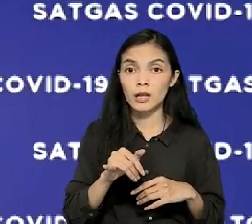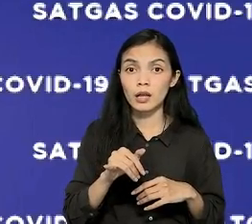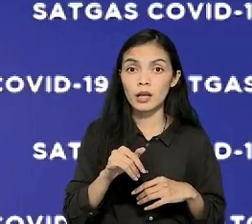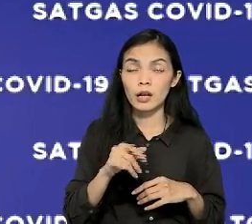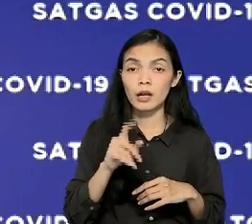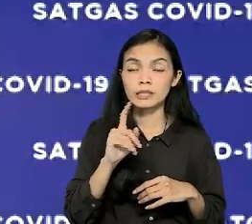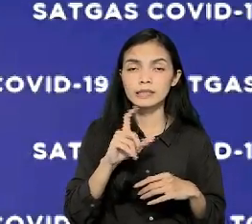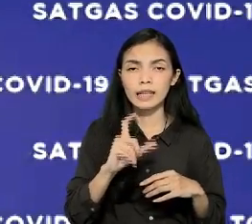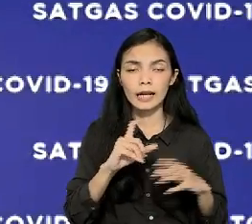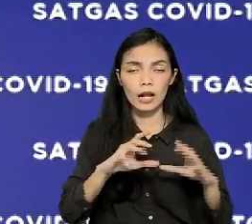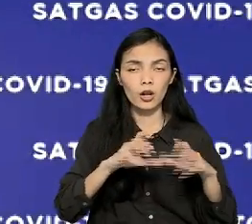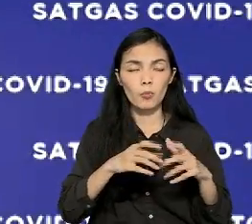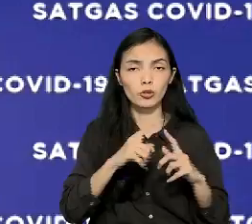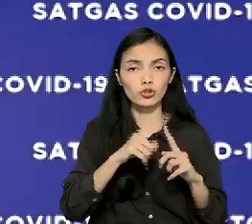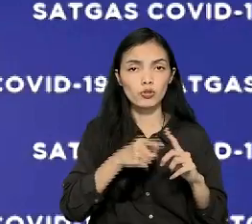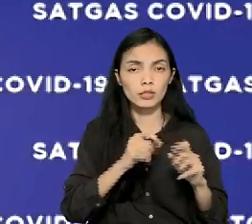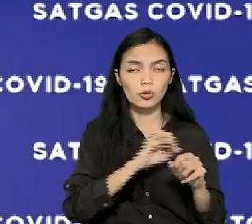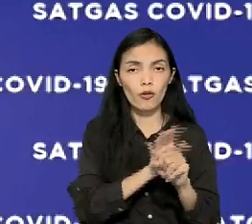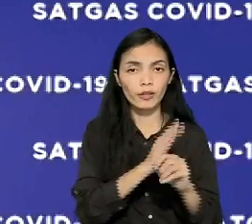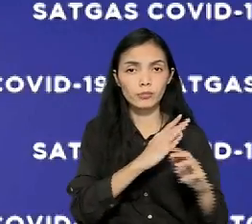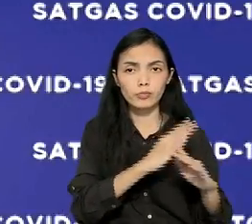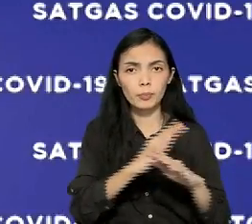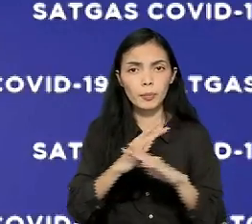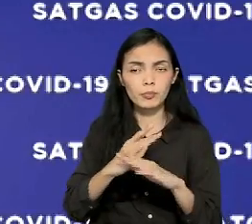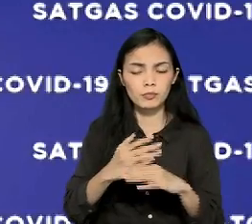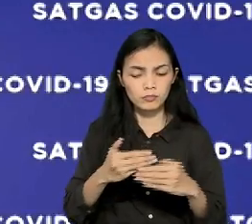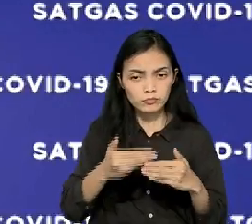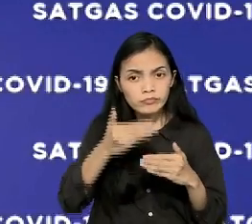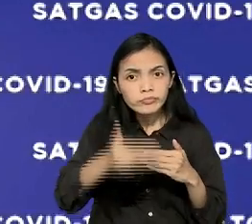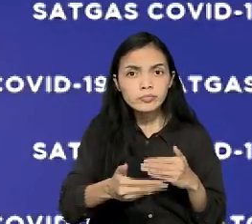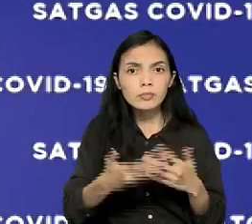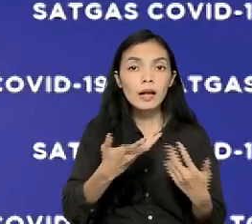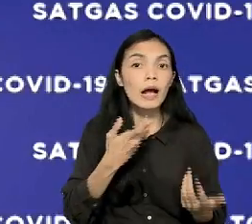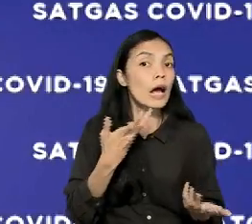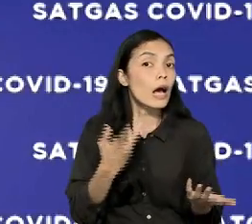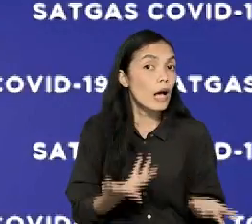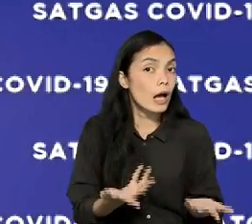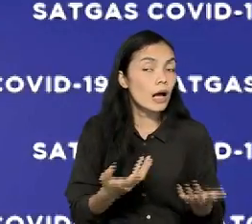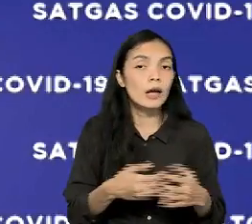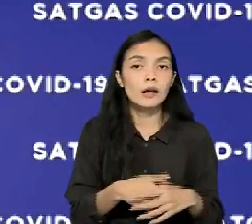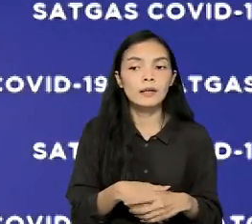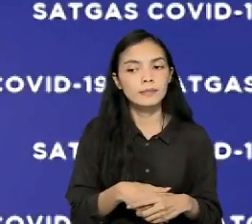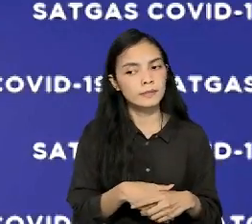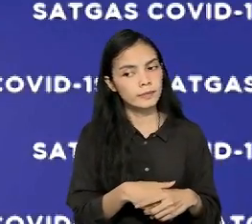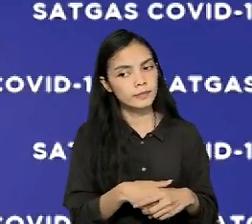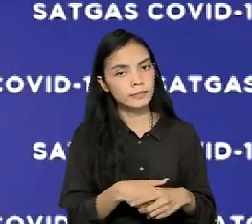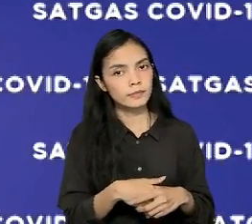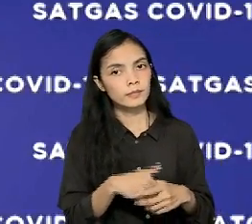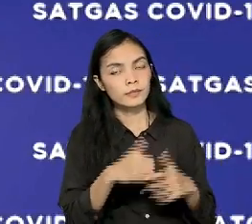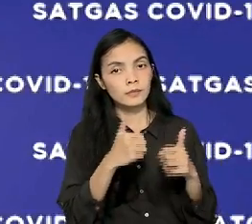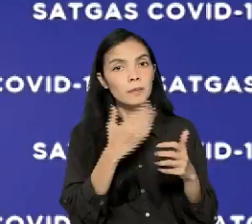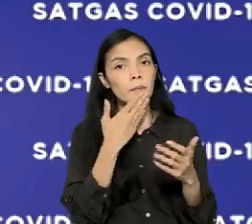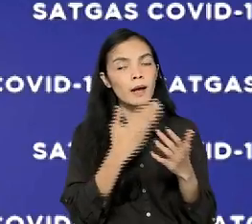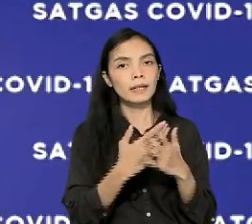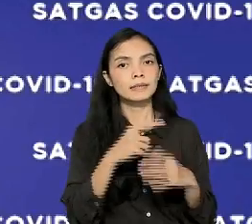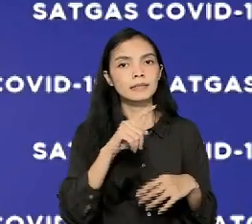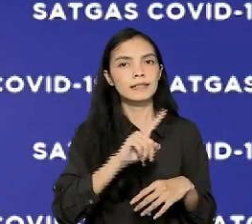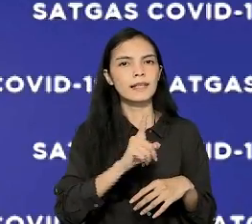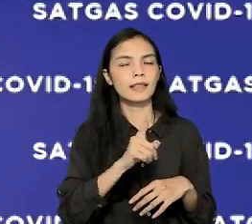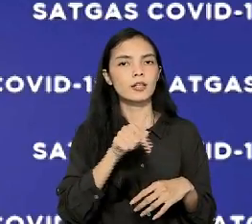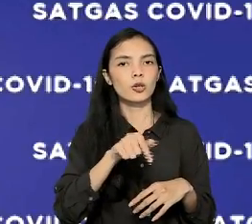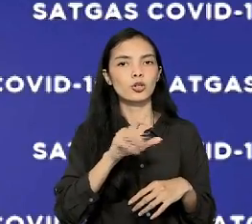Antisipasi hal serupa terjadi seperti apa? Terima kasih, Prof. Baik, terima kasih kepada Detik.com